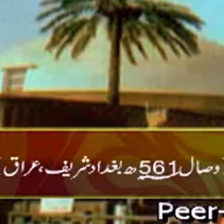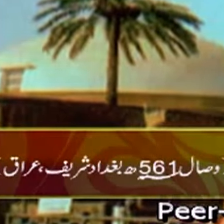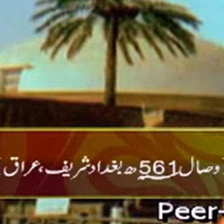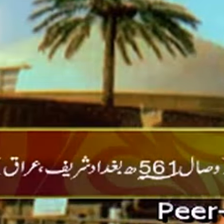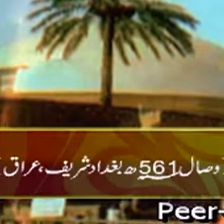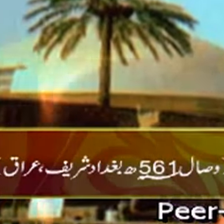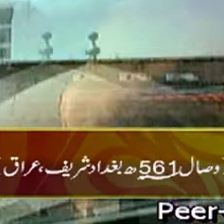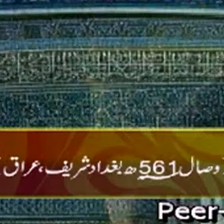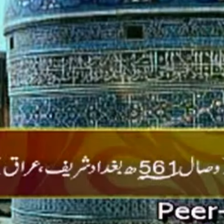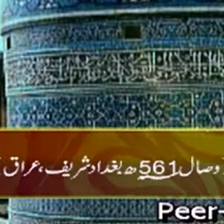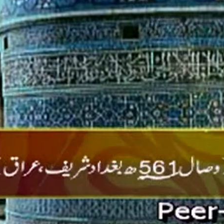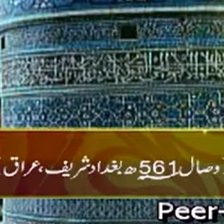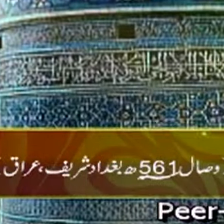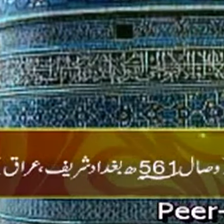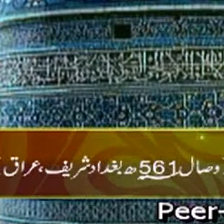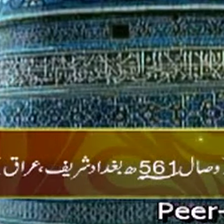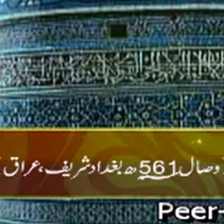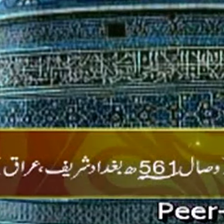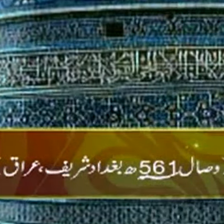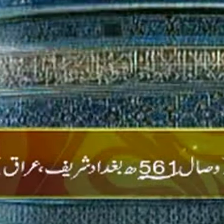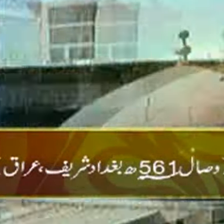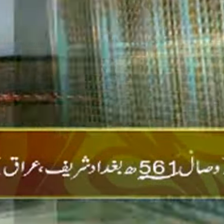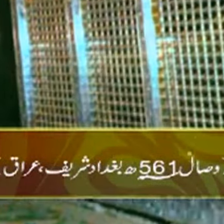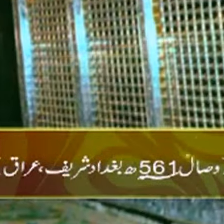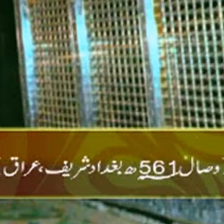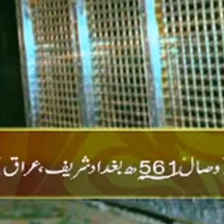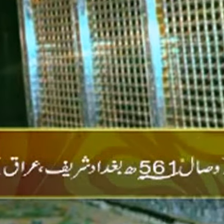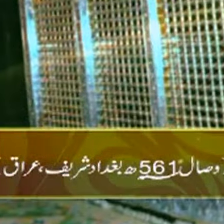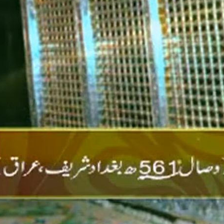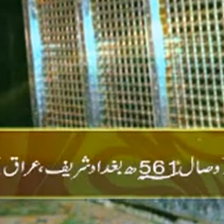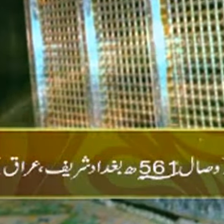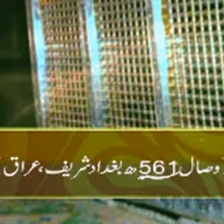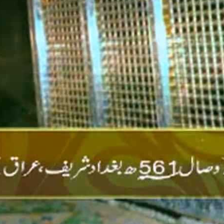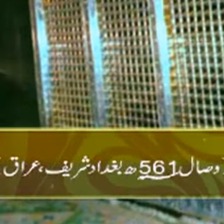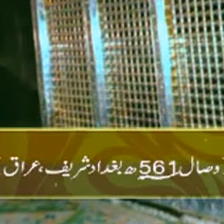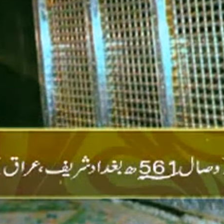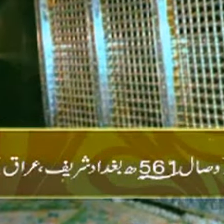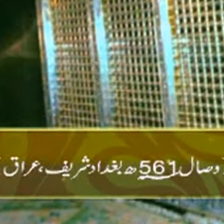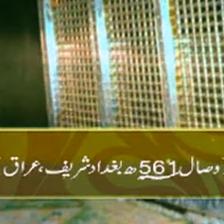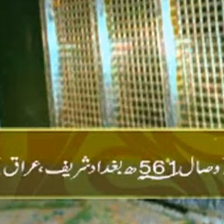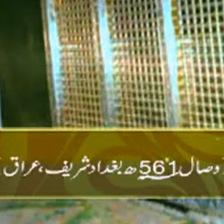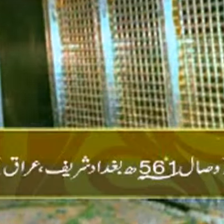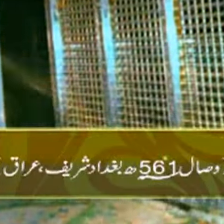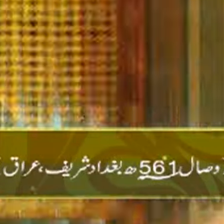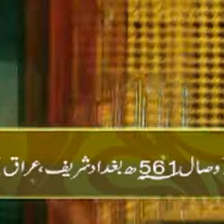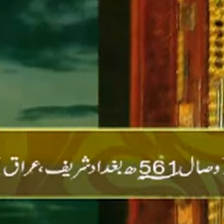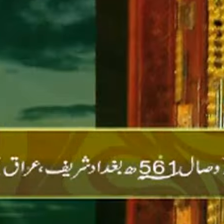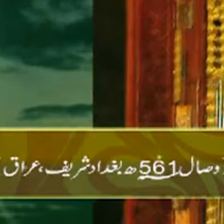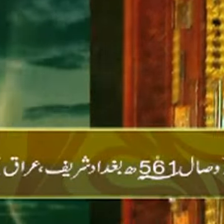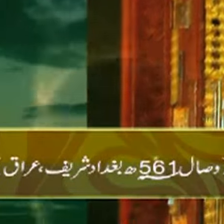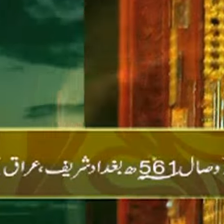دستگی روشن ضمیر قطب ربانی محمود سبحانی جیر لاسانی غوث الصمدانی شہباز